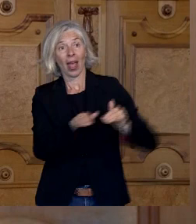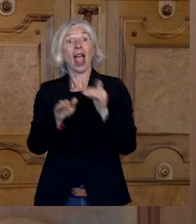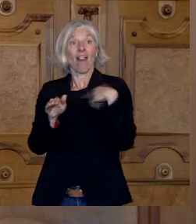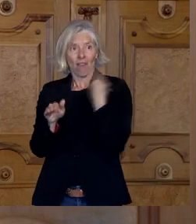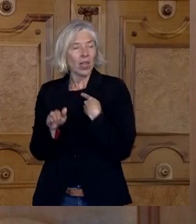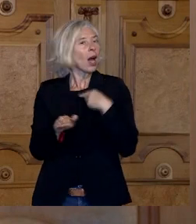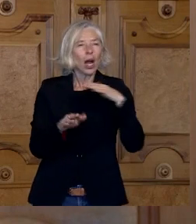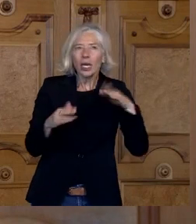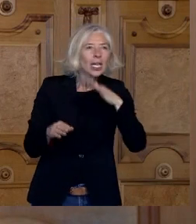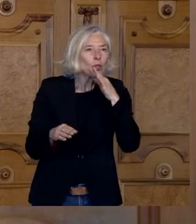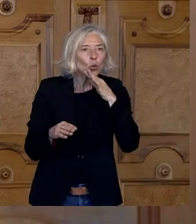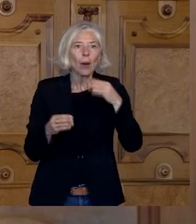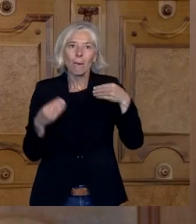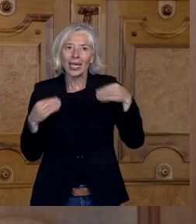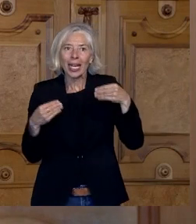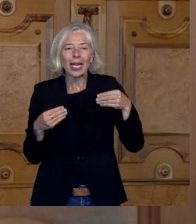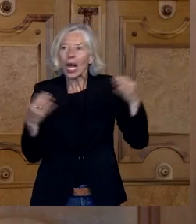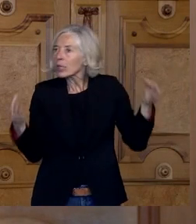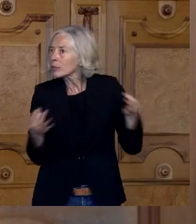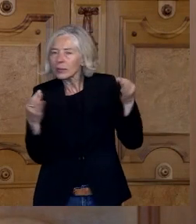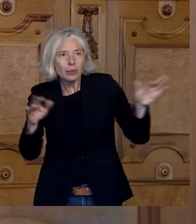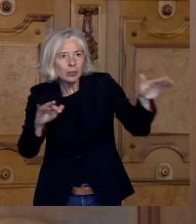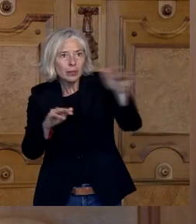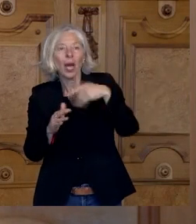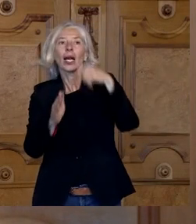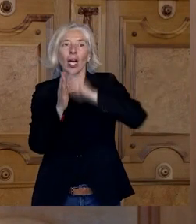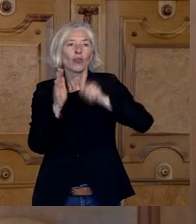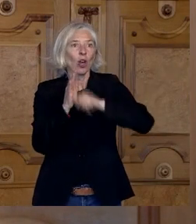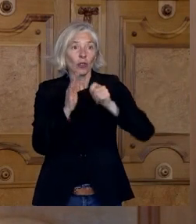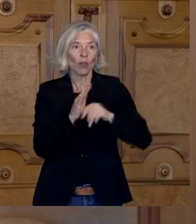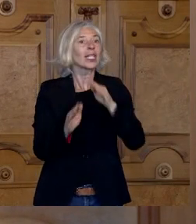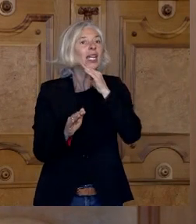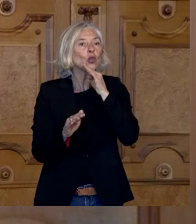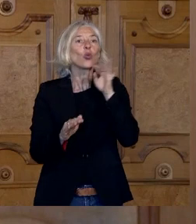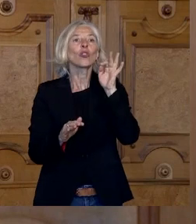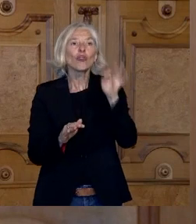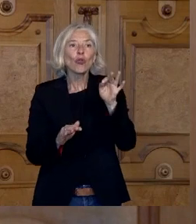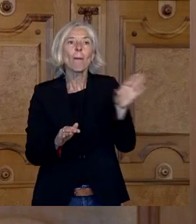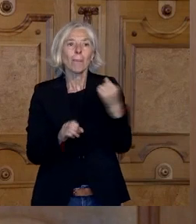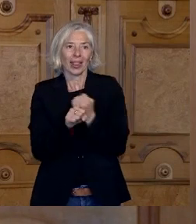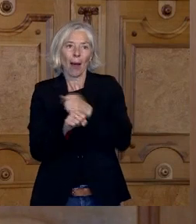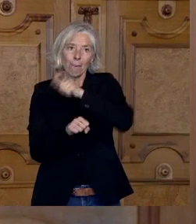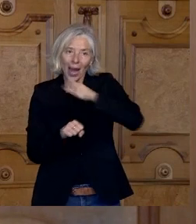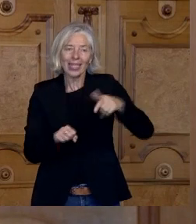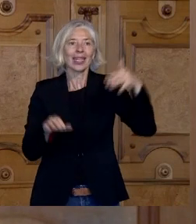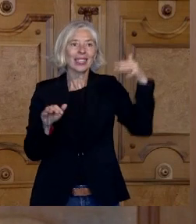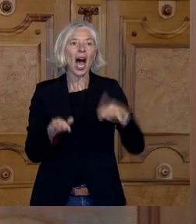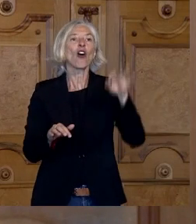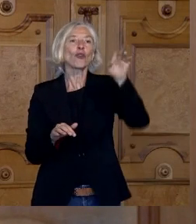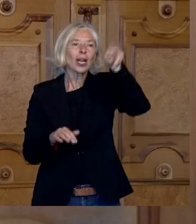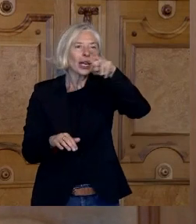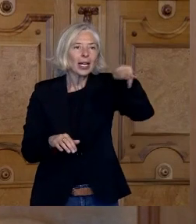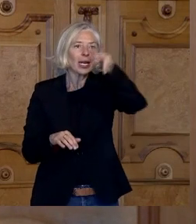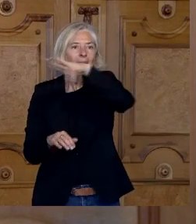ausreichend Schutzmaterialien sowohl für die Mitarbeiterinnen und Mitarbeiter, aber auch für Kliniken, für Ärzte, für Pflegeeinrichtungen zu beschaffen. Alle